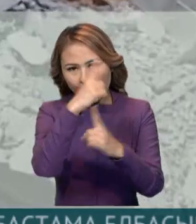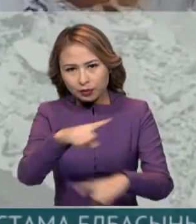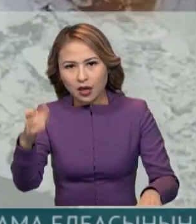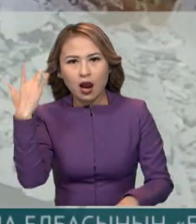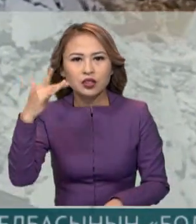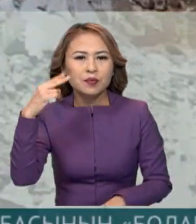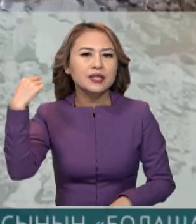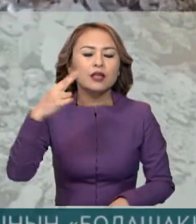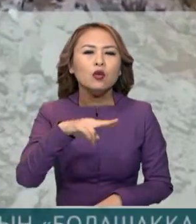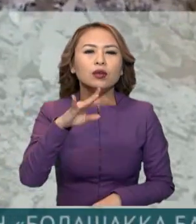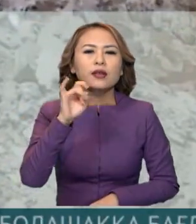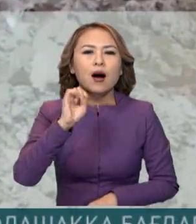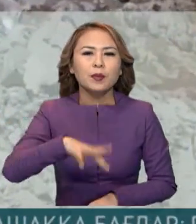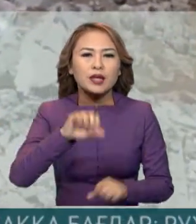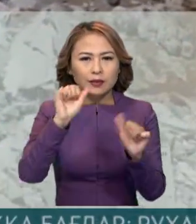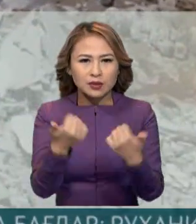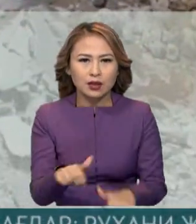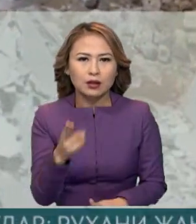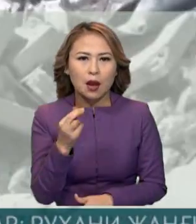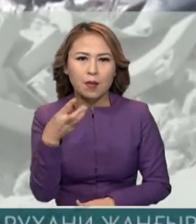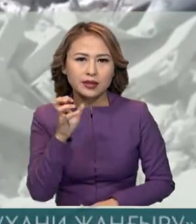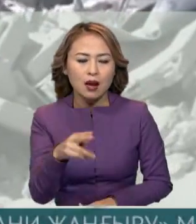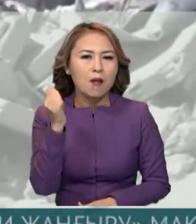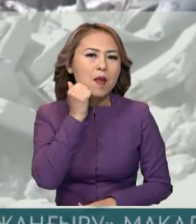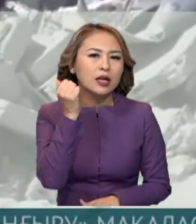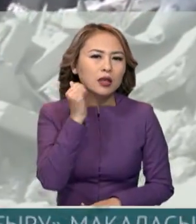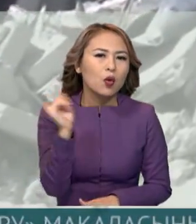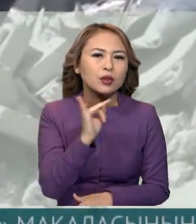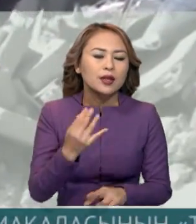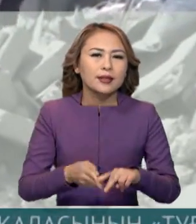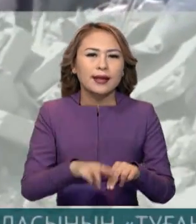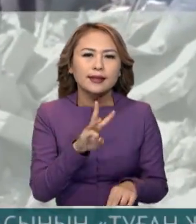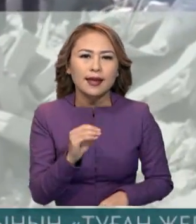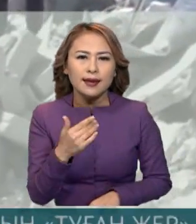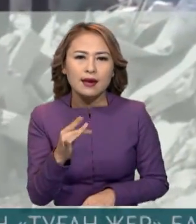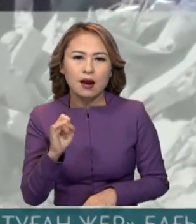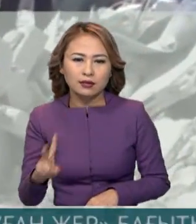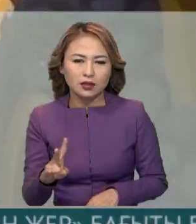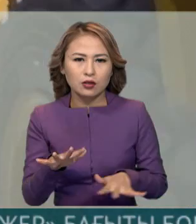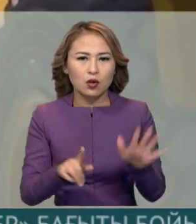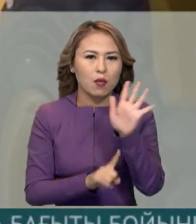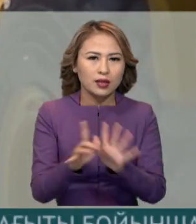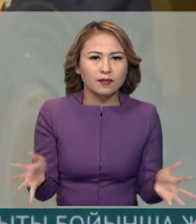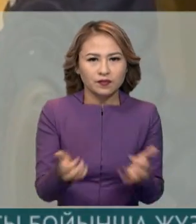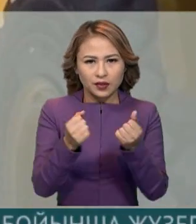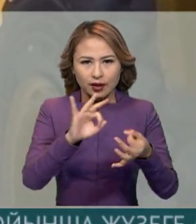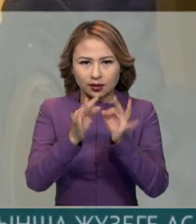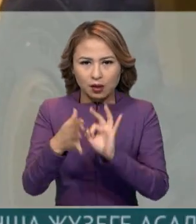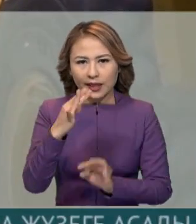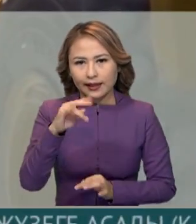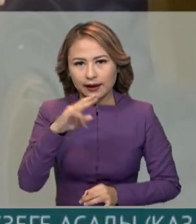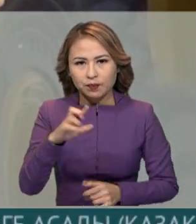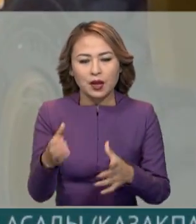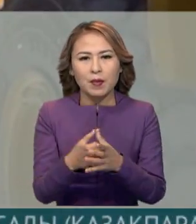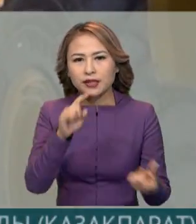еді. АҚШ президенті Дональд Трамп ресми Дамаск, Мәскеу және Тегеранды бұл шабуылдан бас тартуға шақырды. Идлиб